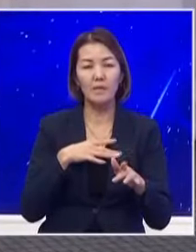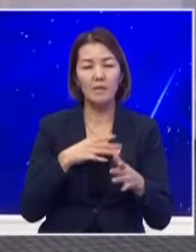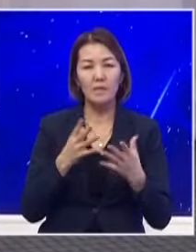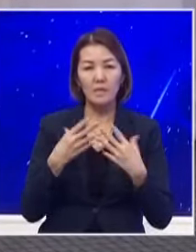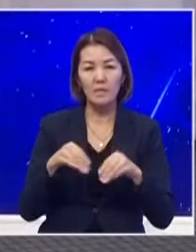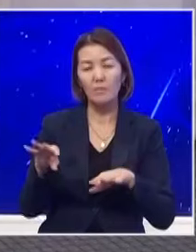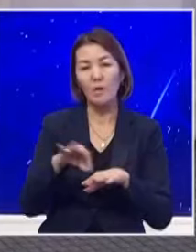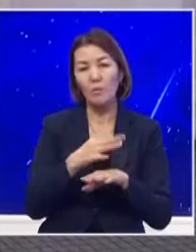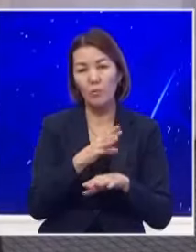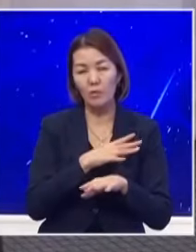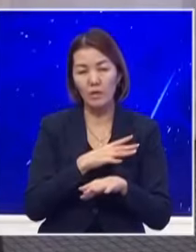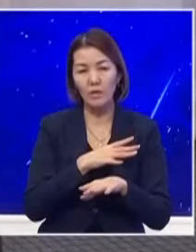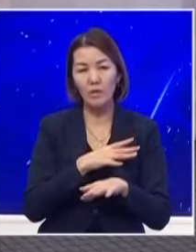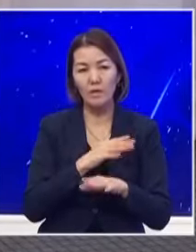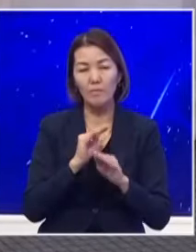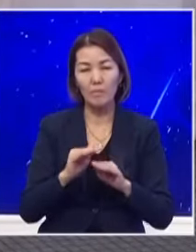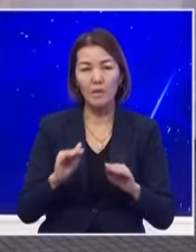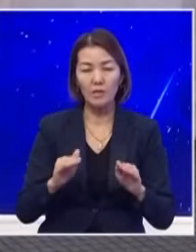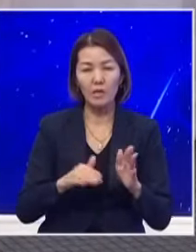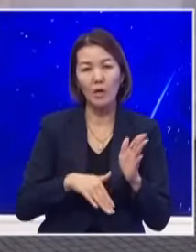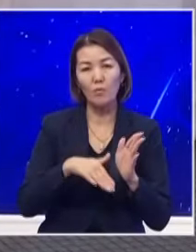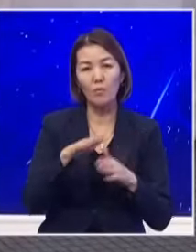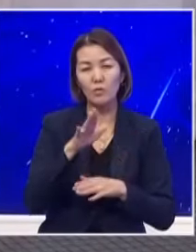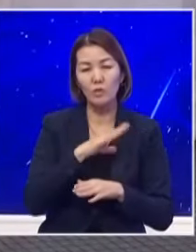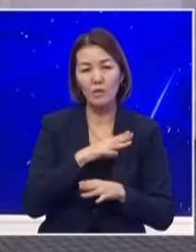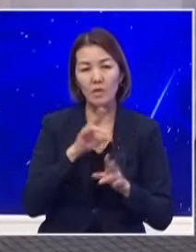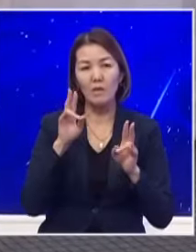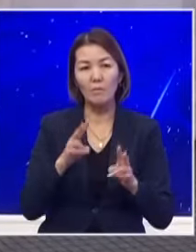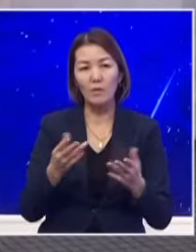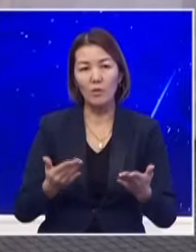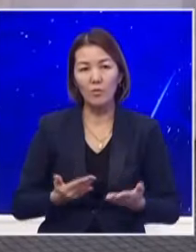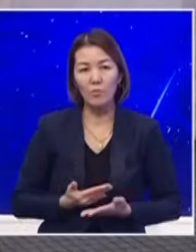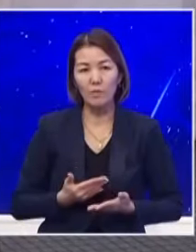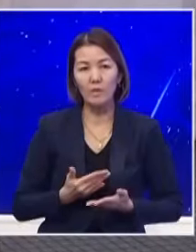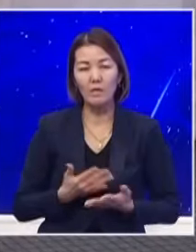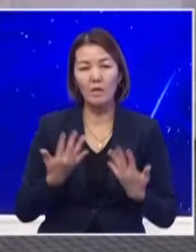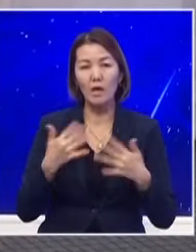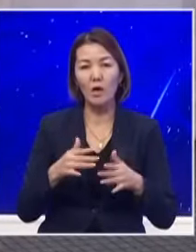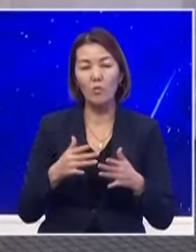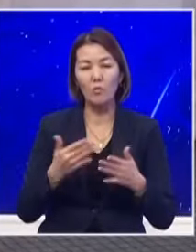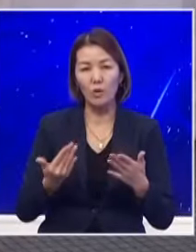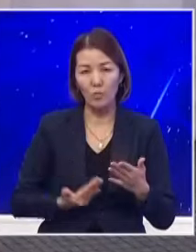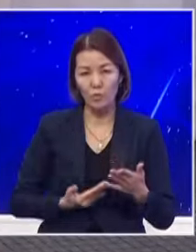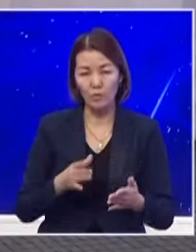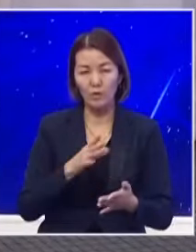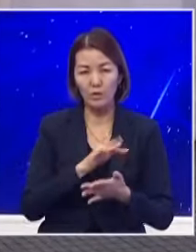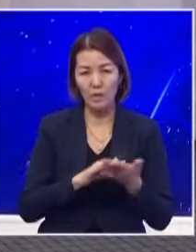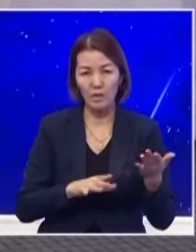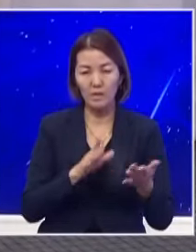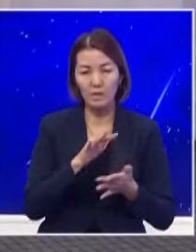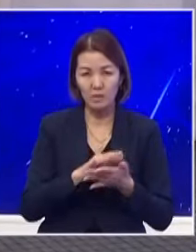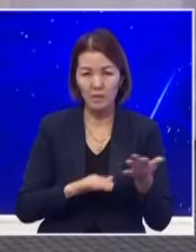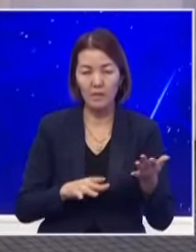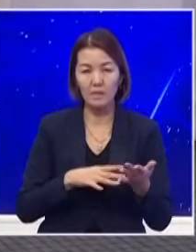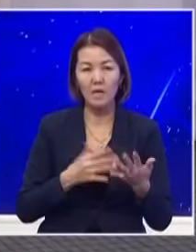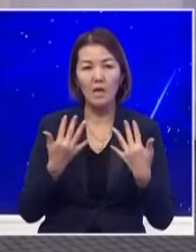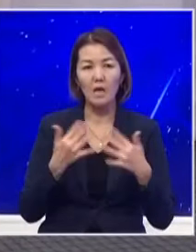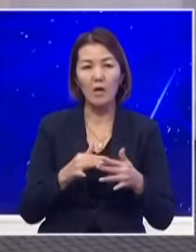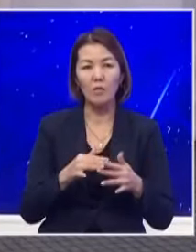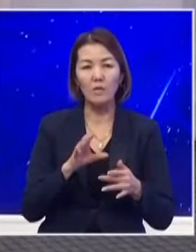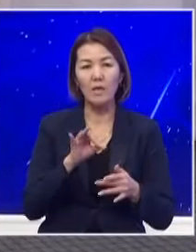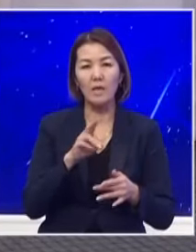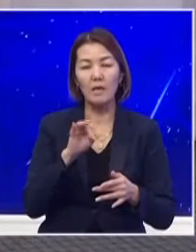болды, балашаға өсірді. Бірақ осы өмірінің бәрі осы ауылда өтті. Ауылда,